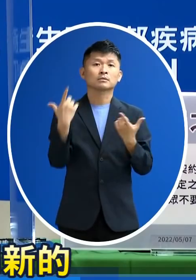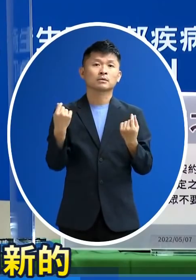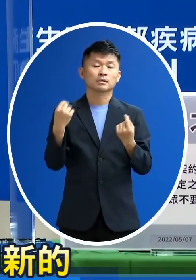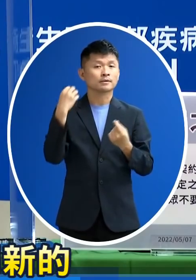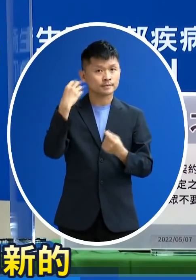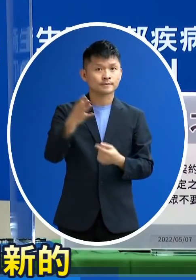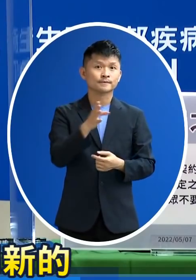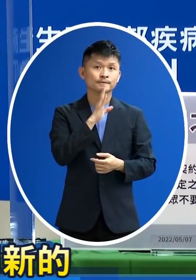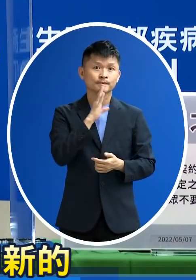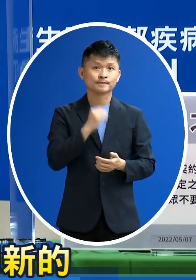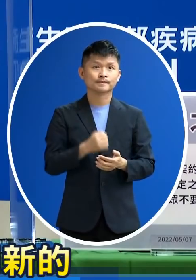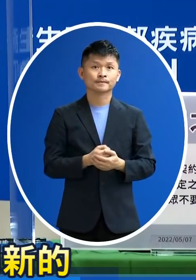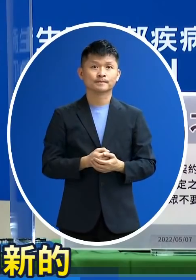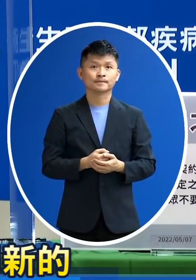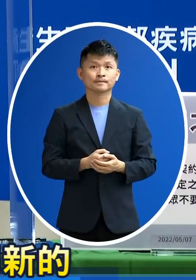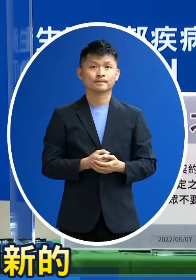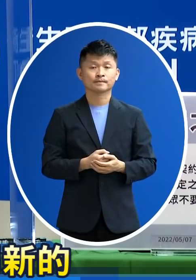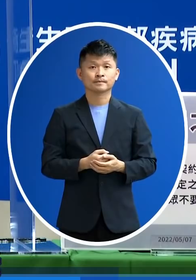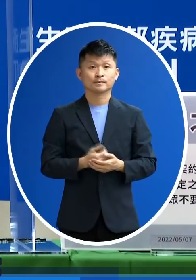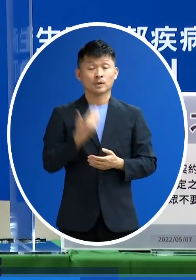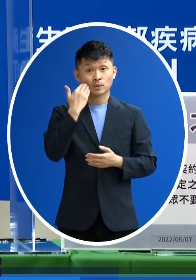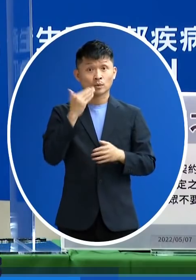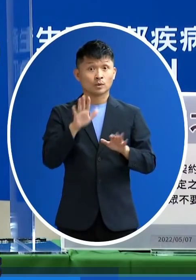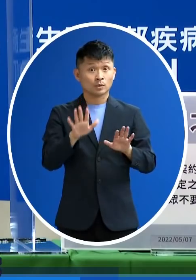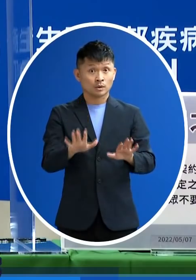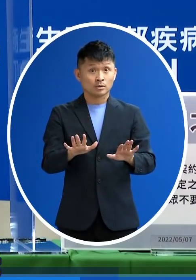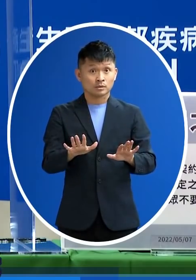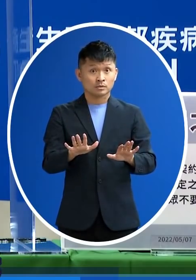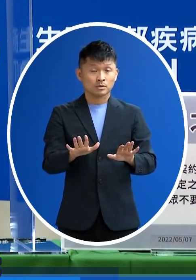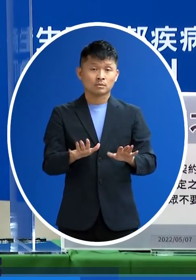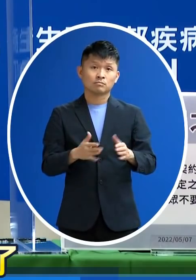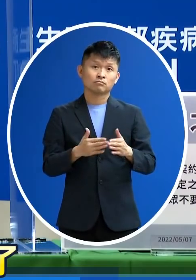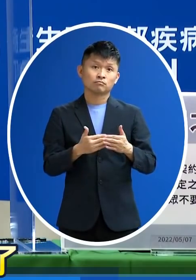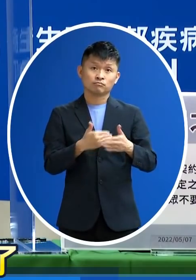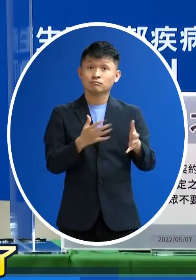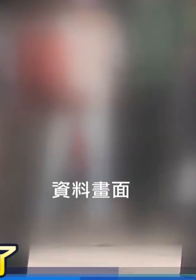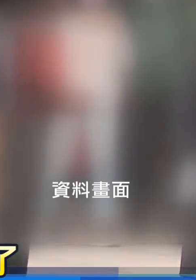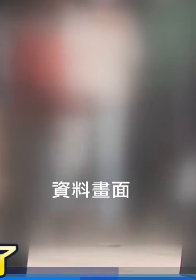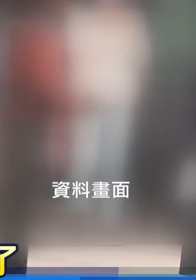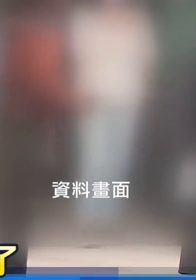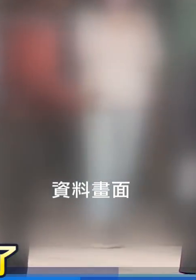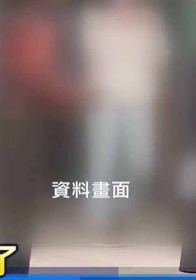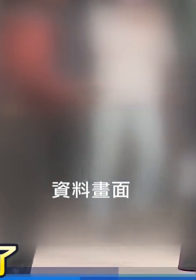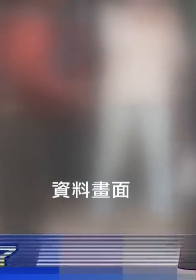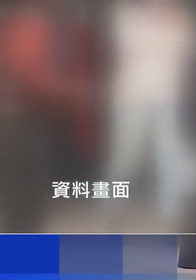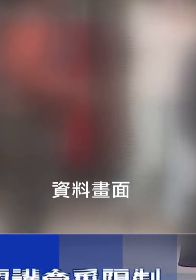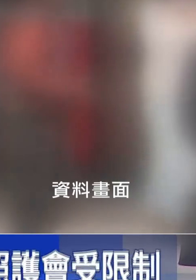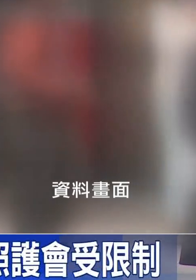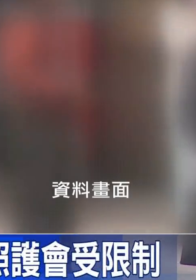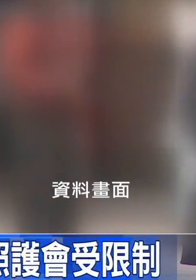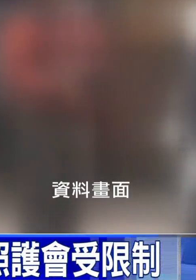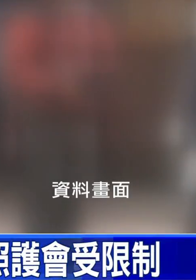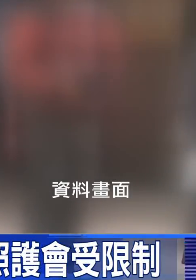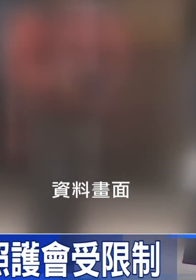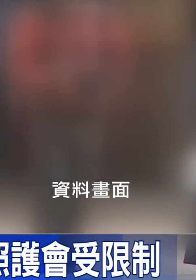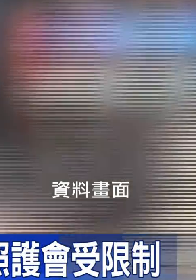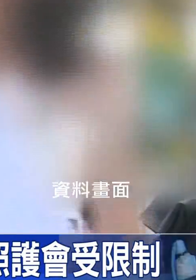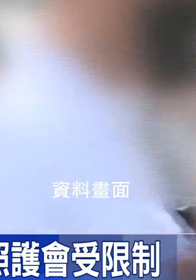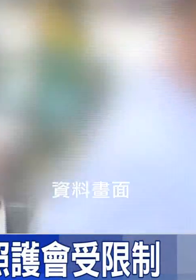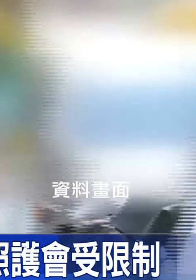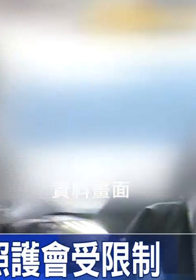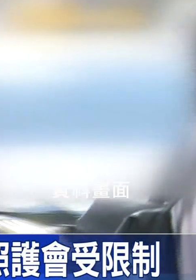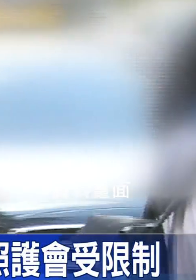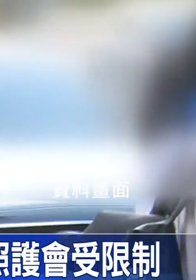样，就也用新的。你现在如果是已经是不需要的，那就解了。 就怕制度赶不上疫情传播速